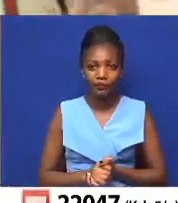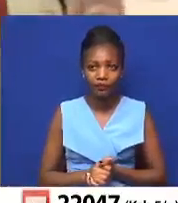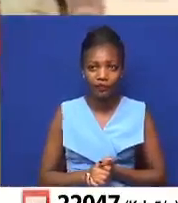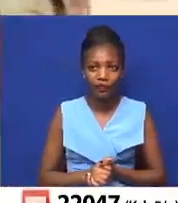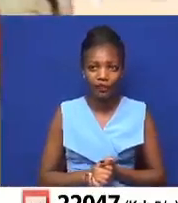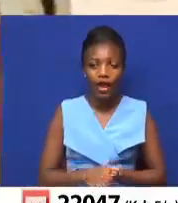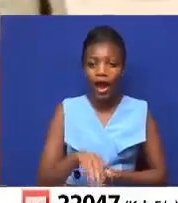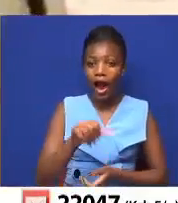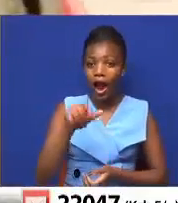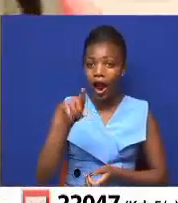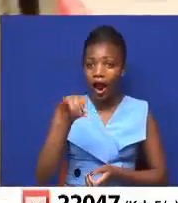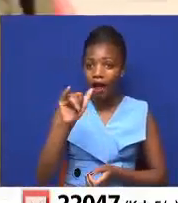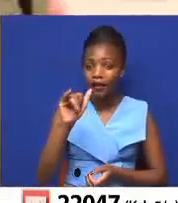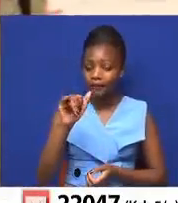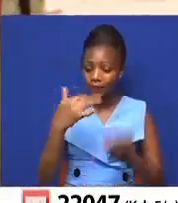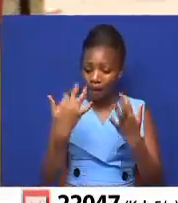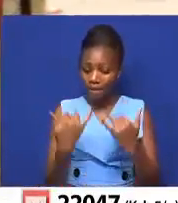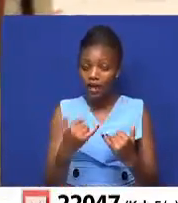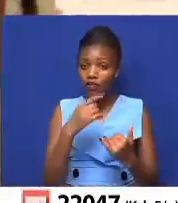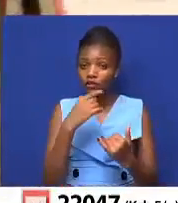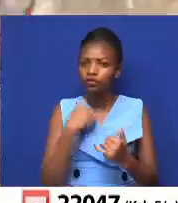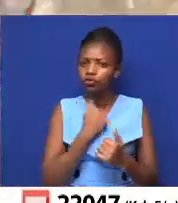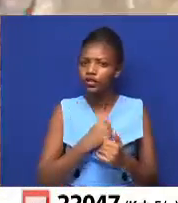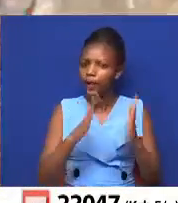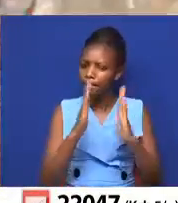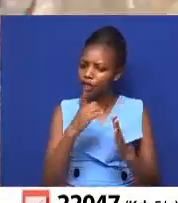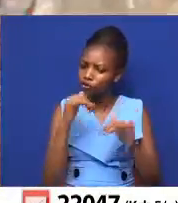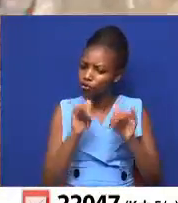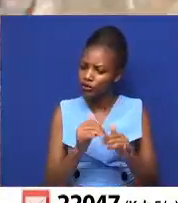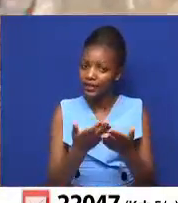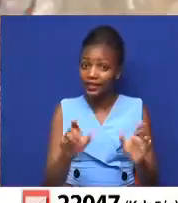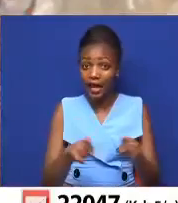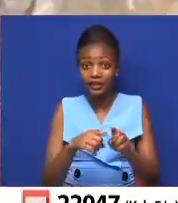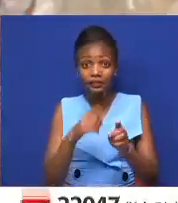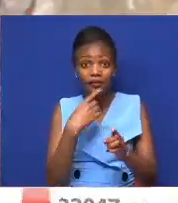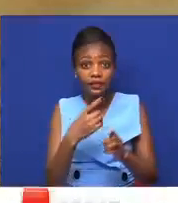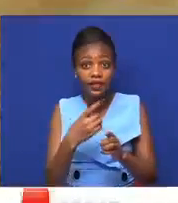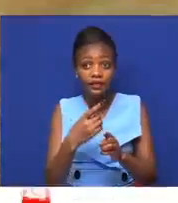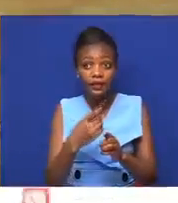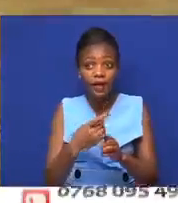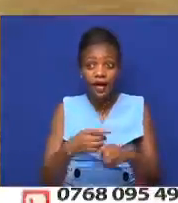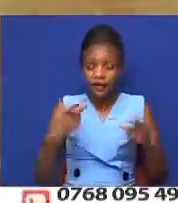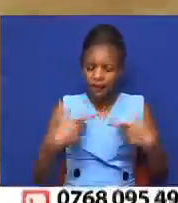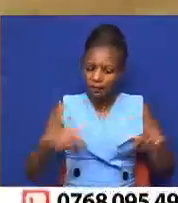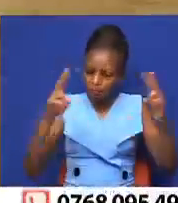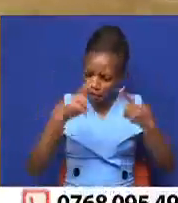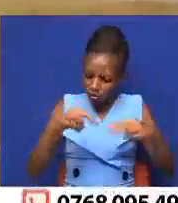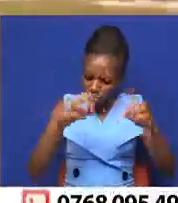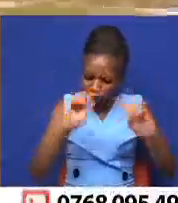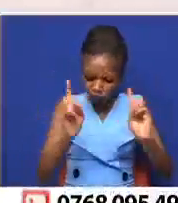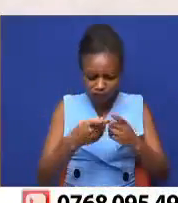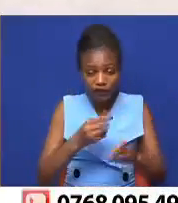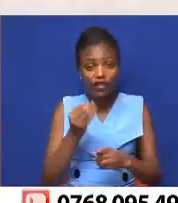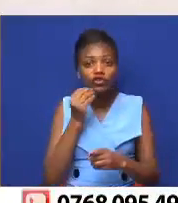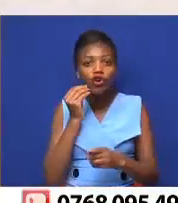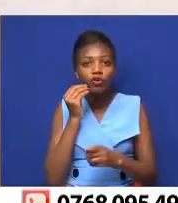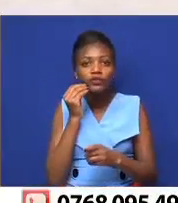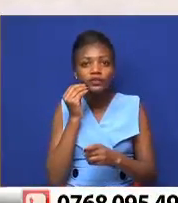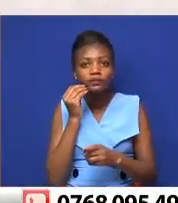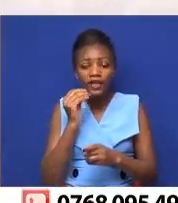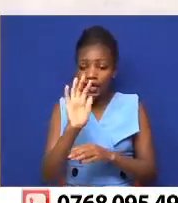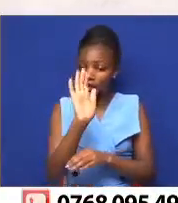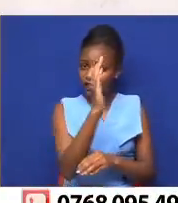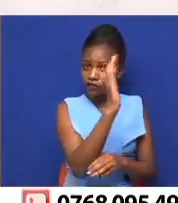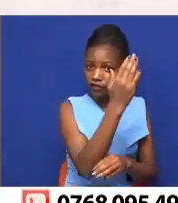Ali Bakari ni mkazi wa eneo hili la Makere na anasema kuwa imewalazimu kutafuta makazi mapya katika